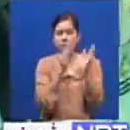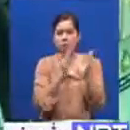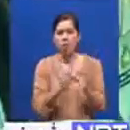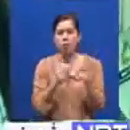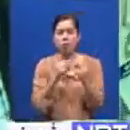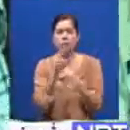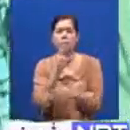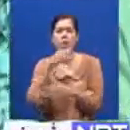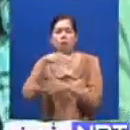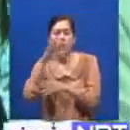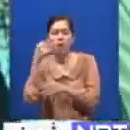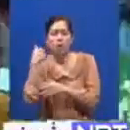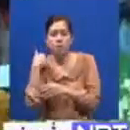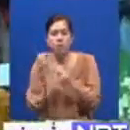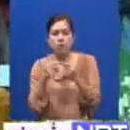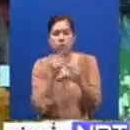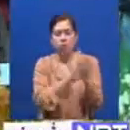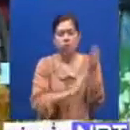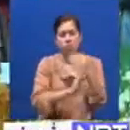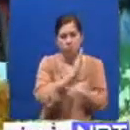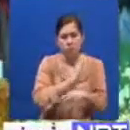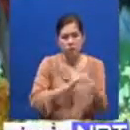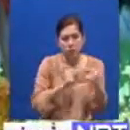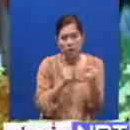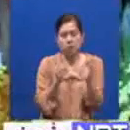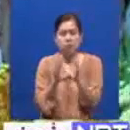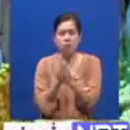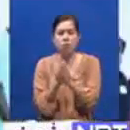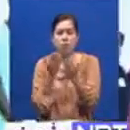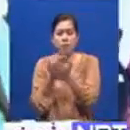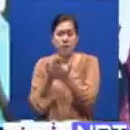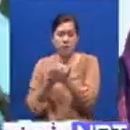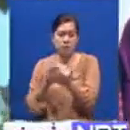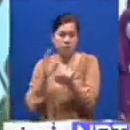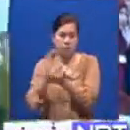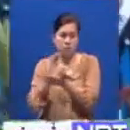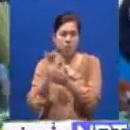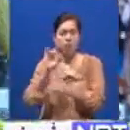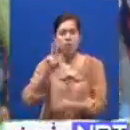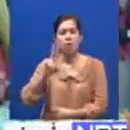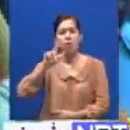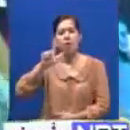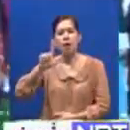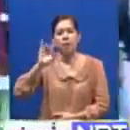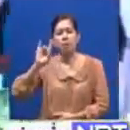ทุพพลภาพ119คนรวมเป็นเงิน 81,270,000 บาท